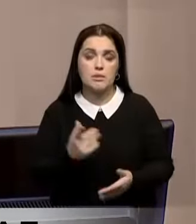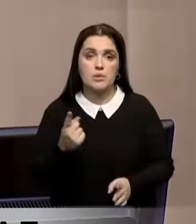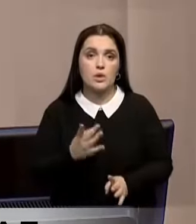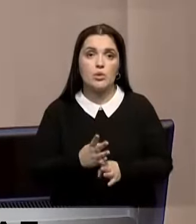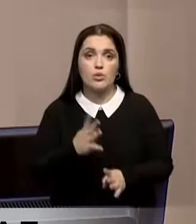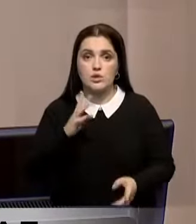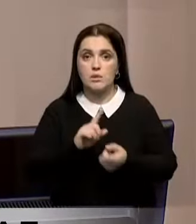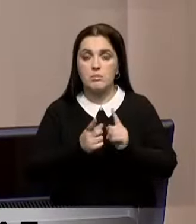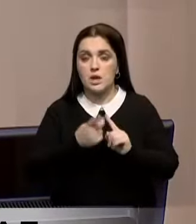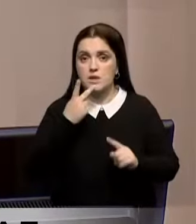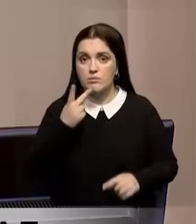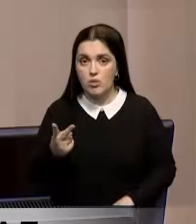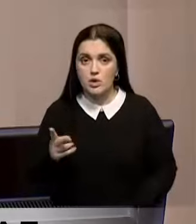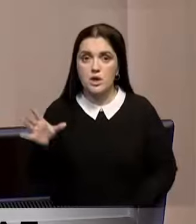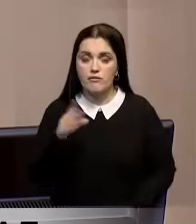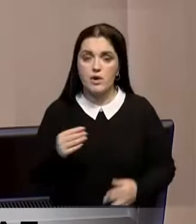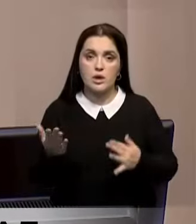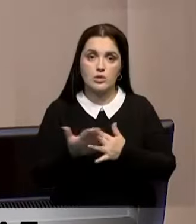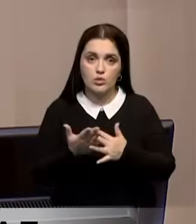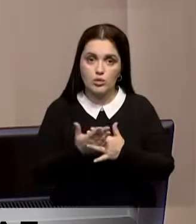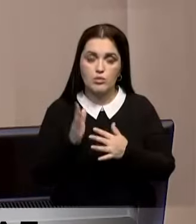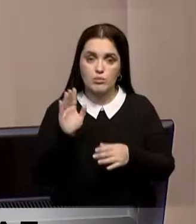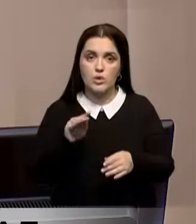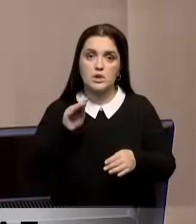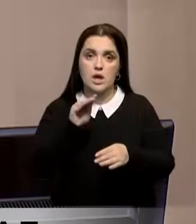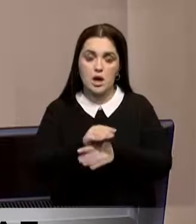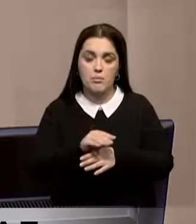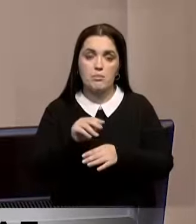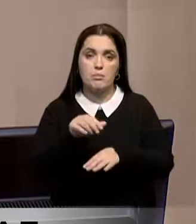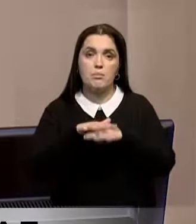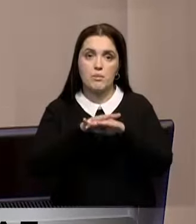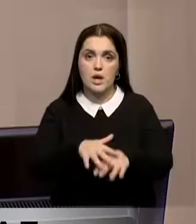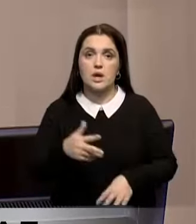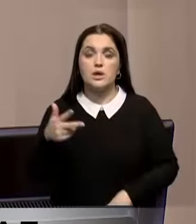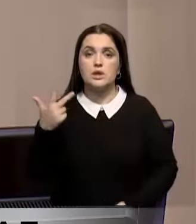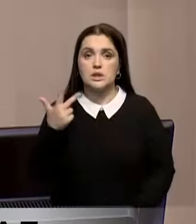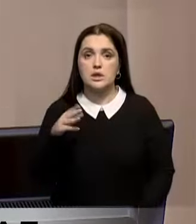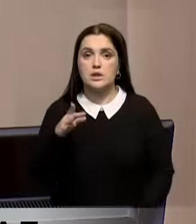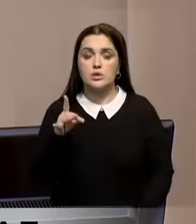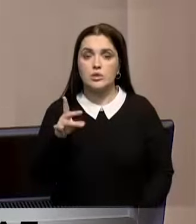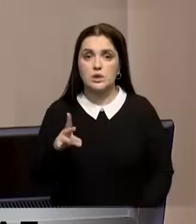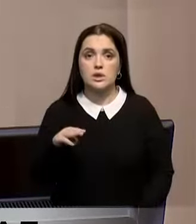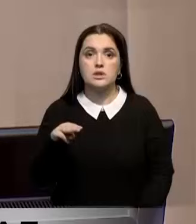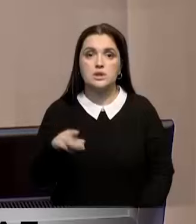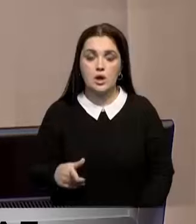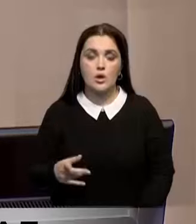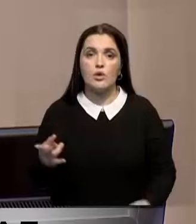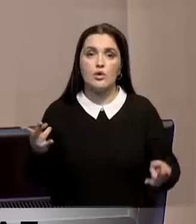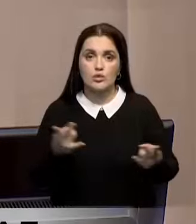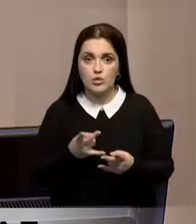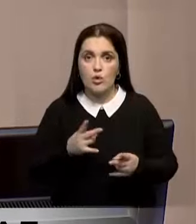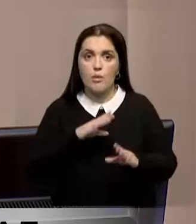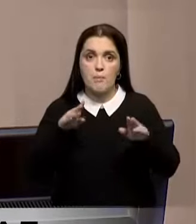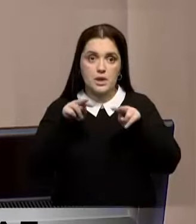это пересмотр всех преференций и льгот, которые дадут дополнительные поступления порядка 3 триллионов тенге. Необходимо взять под контроль и